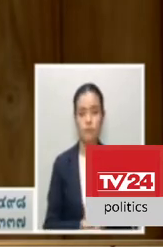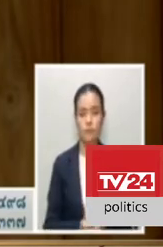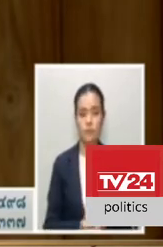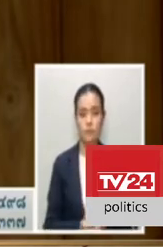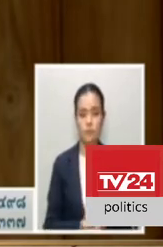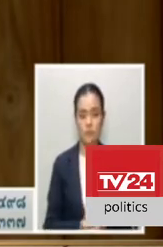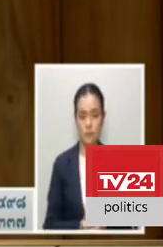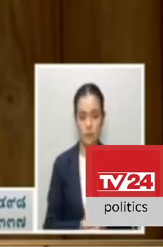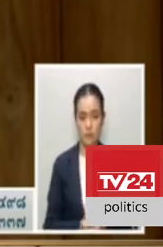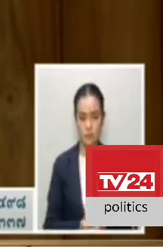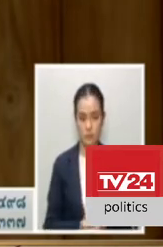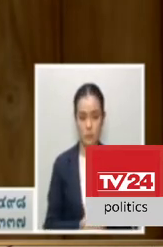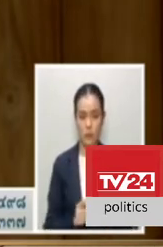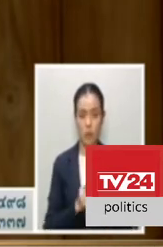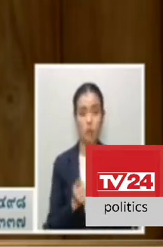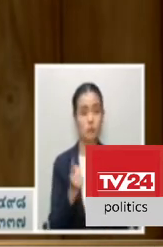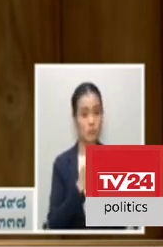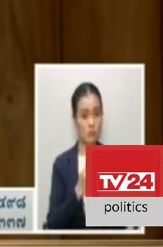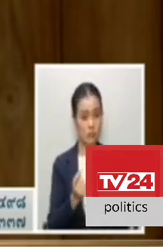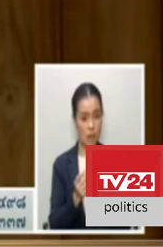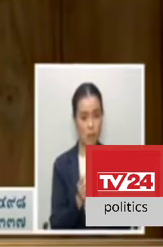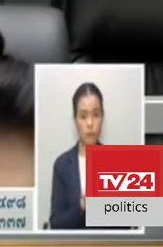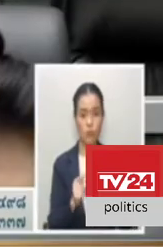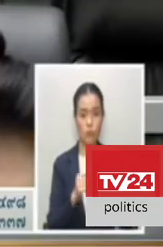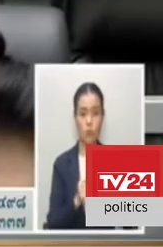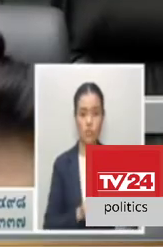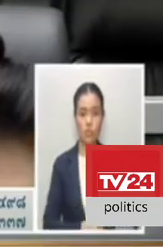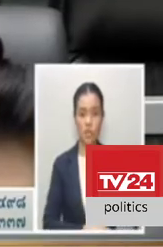ได้รับคำเป็นคำถามมาคือเรื่อง GSP